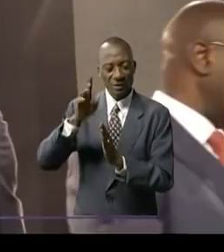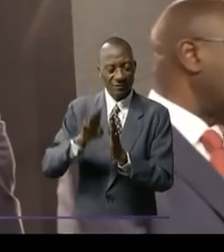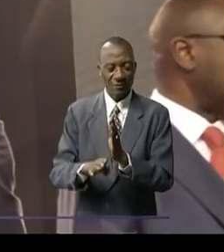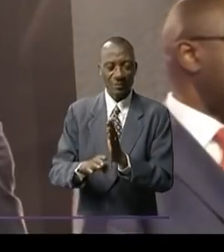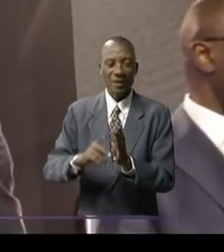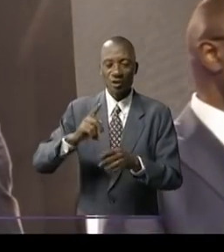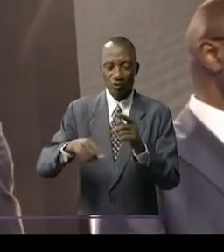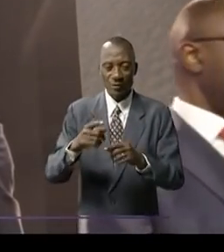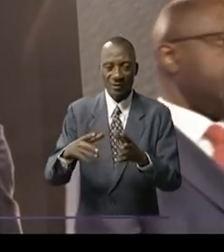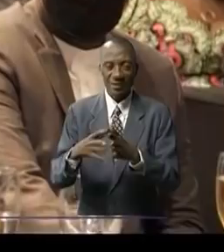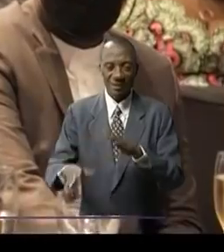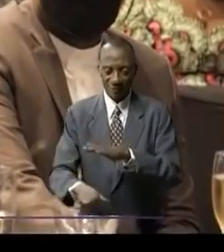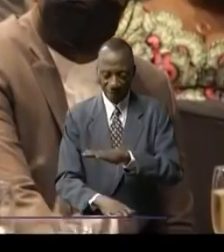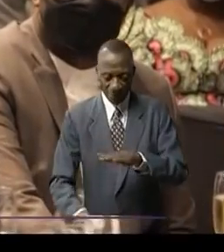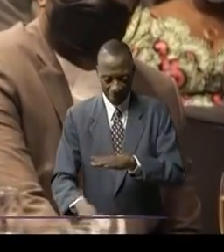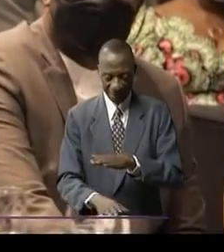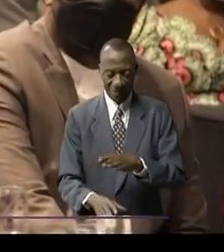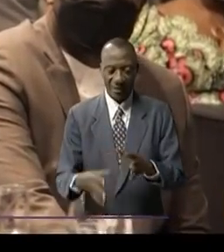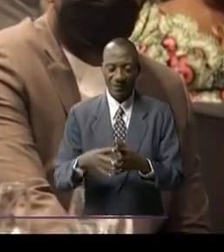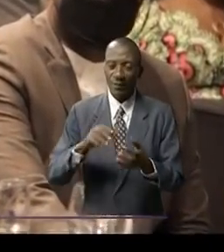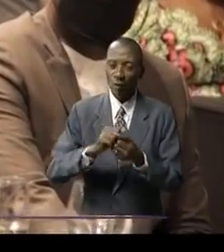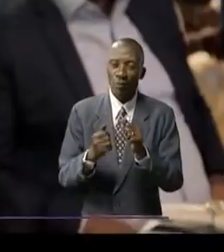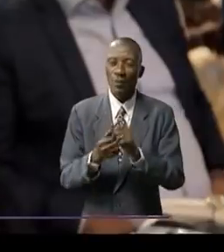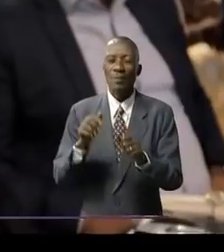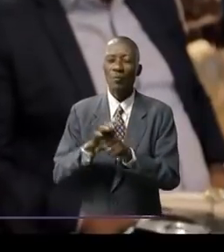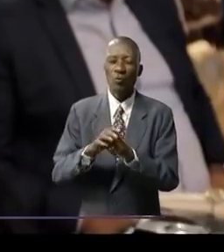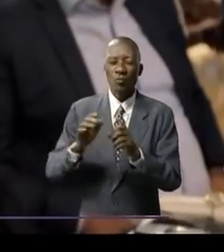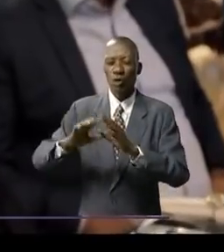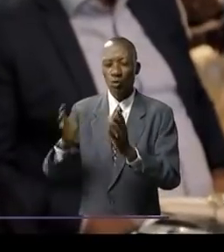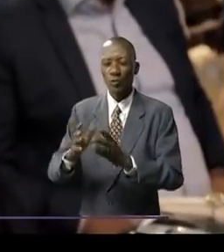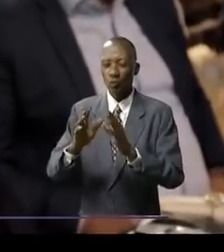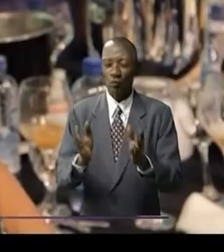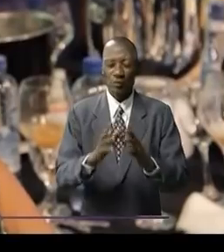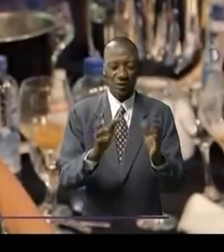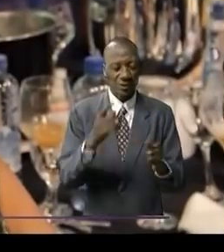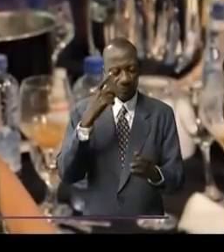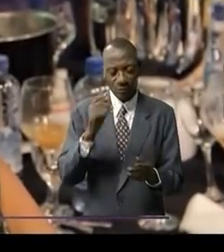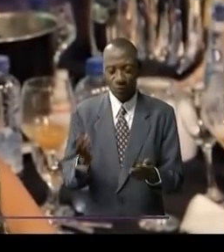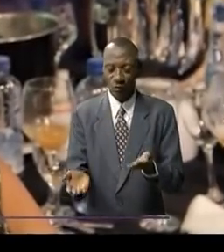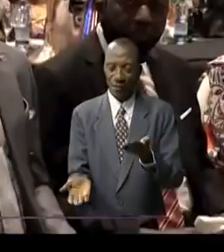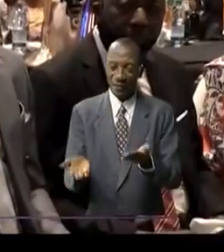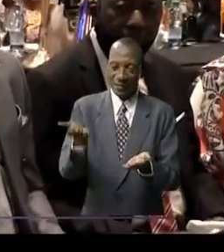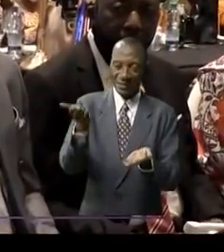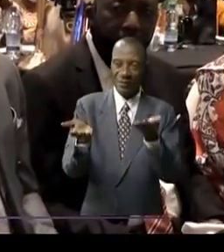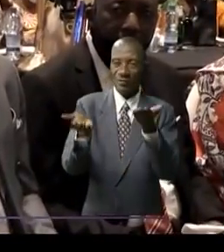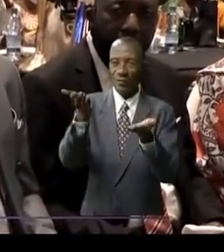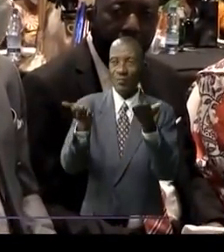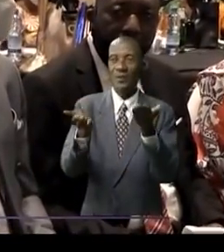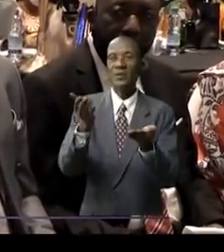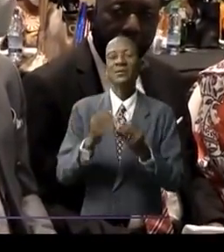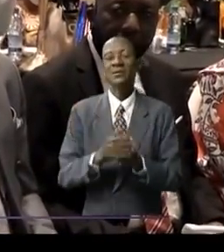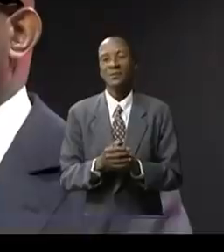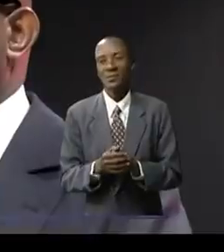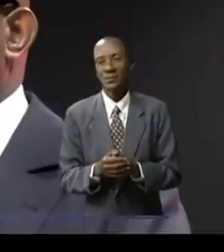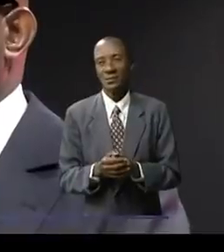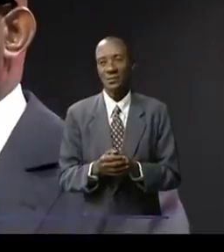en relevant les défis des besoins de la communauté par la création d'une classe moyenne, étant donné que le Grand Katanga est un grand pourvoyeur dans